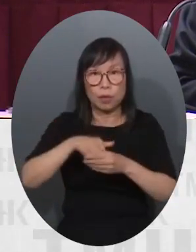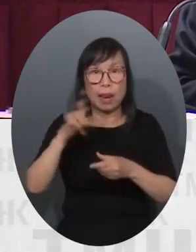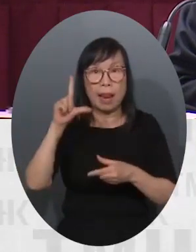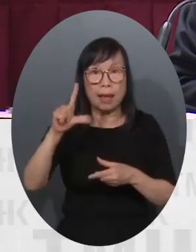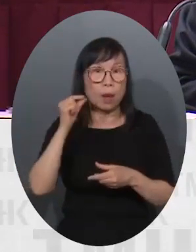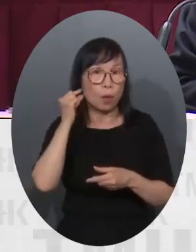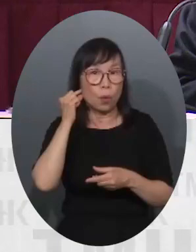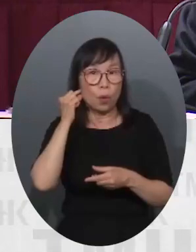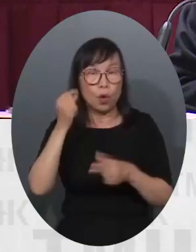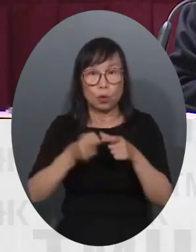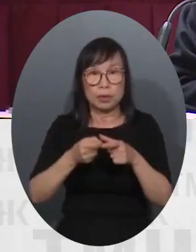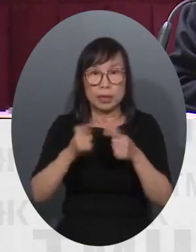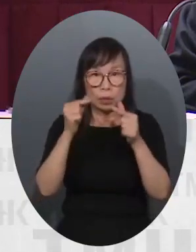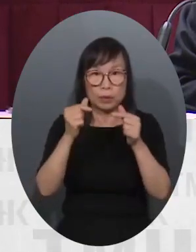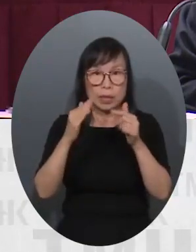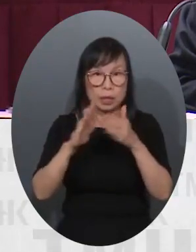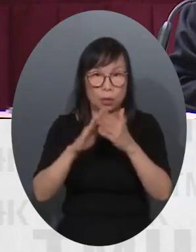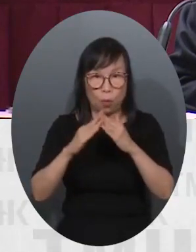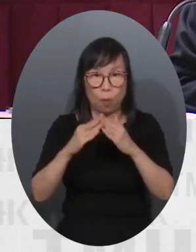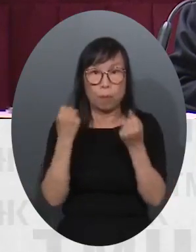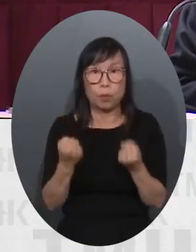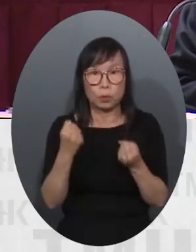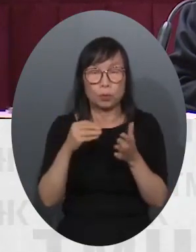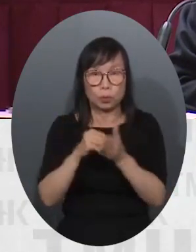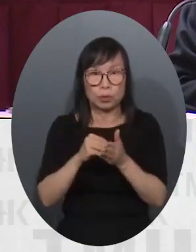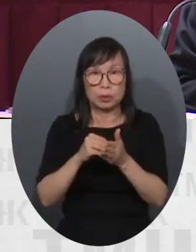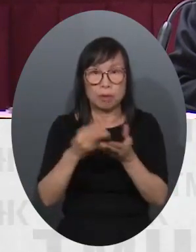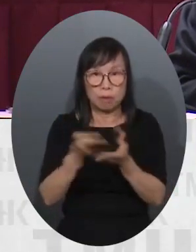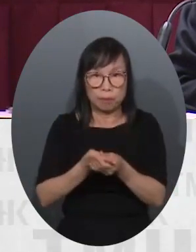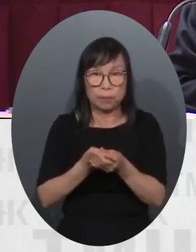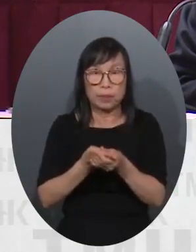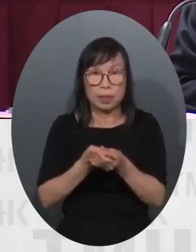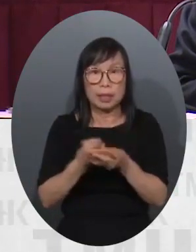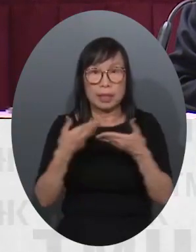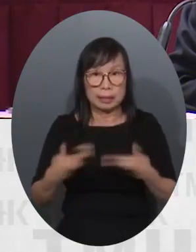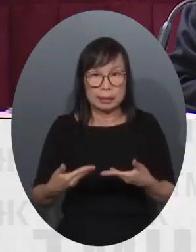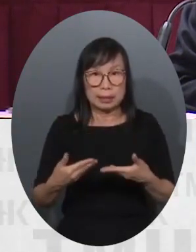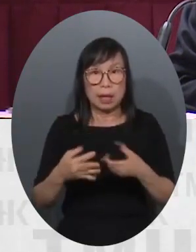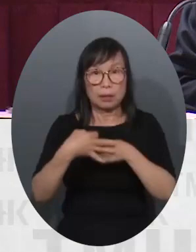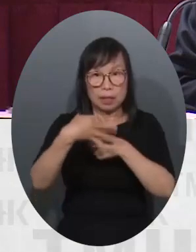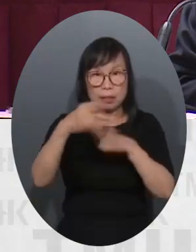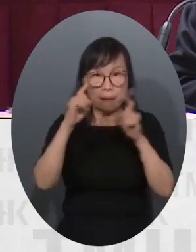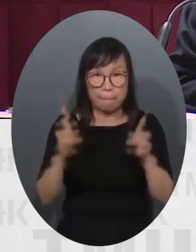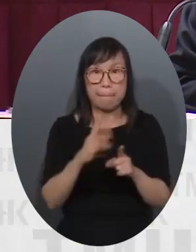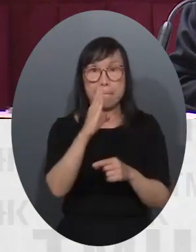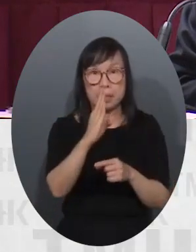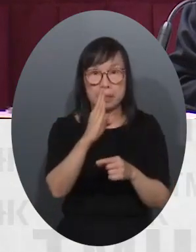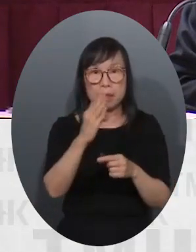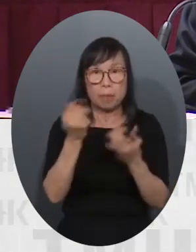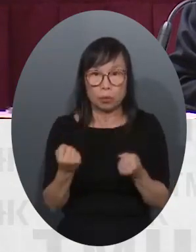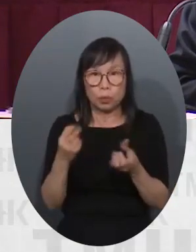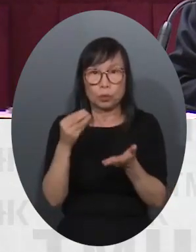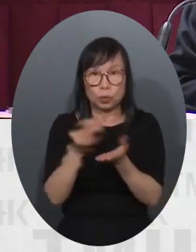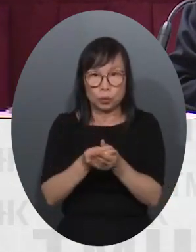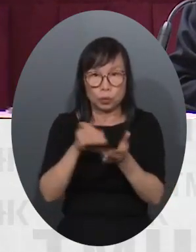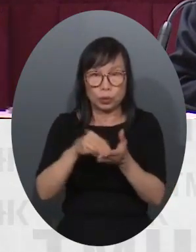士為公司董事局成員的普通決議案。我們現在就第3B(号)普通決議